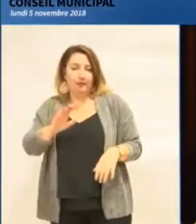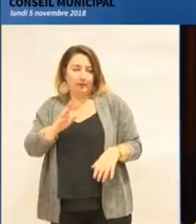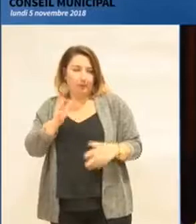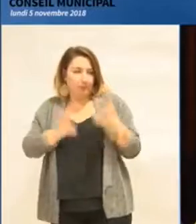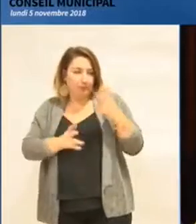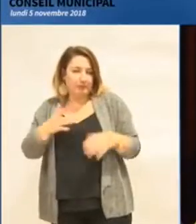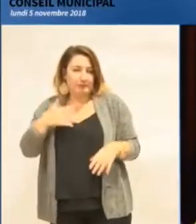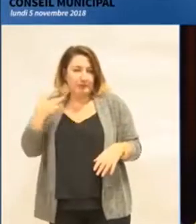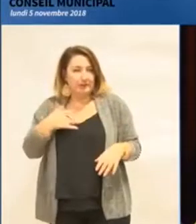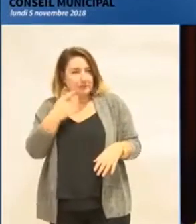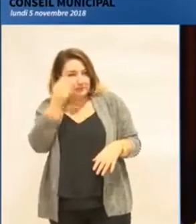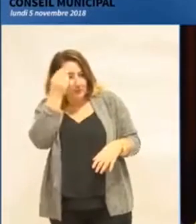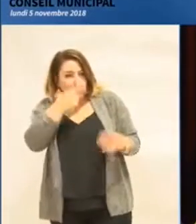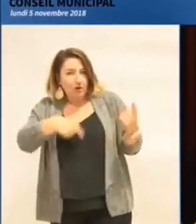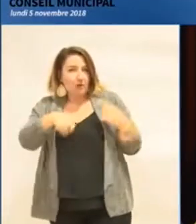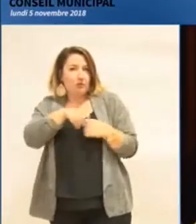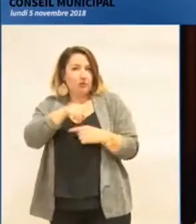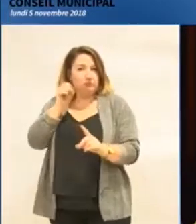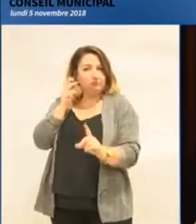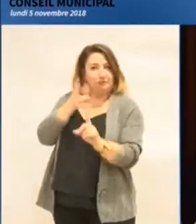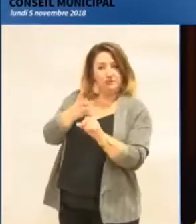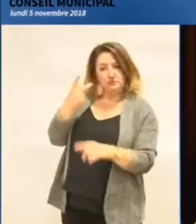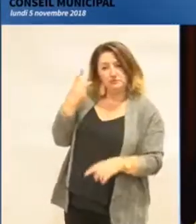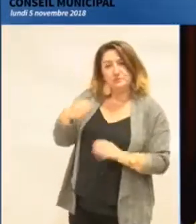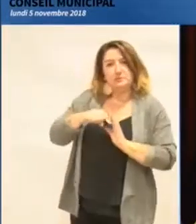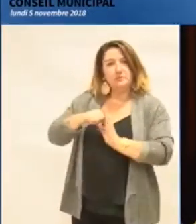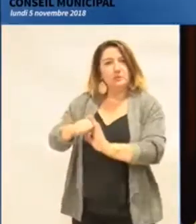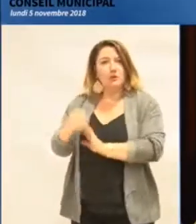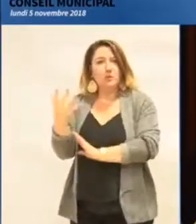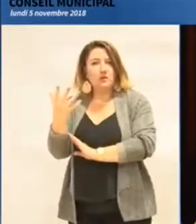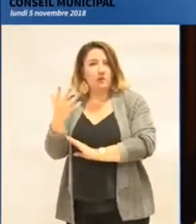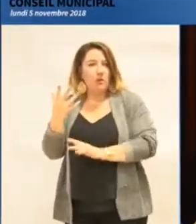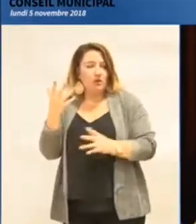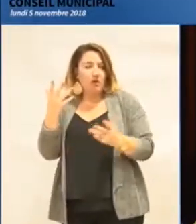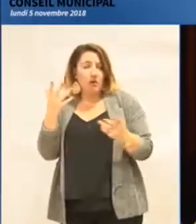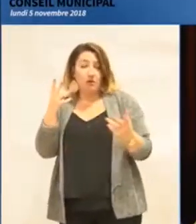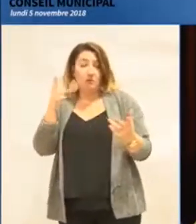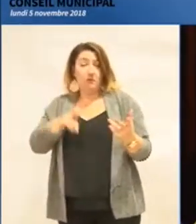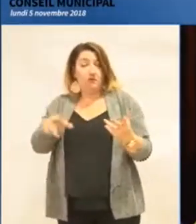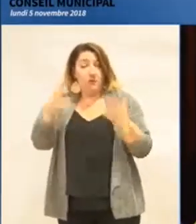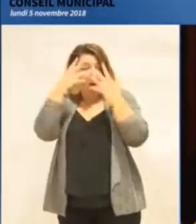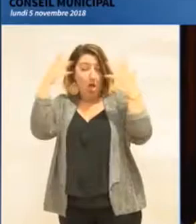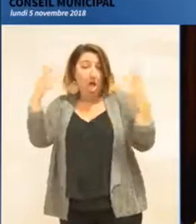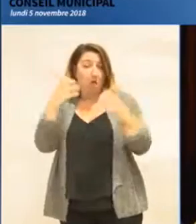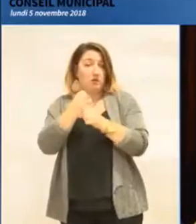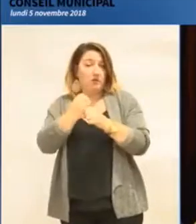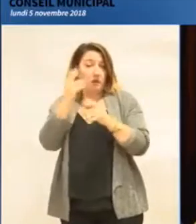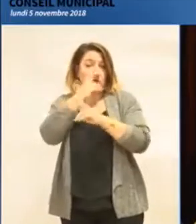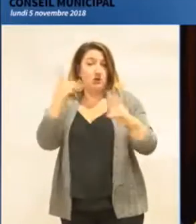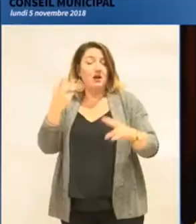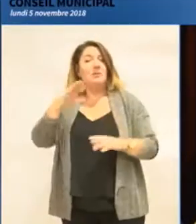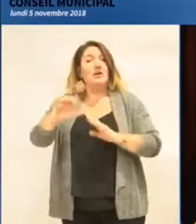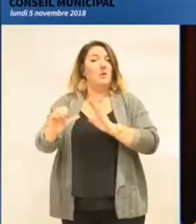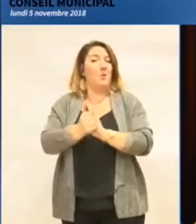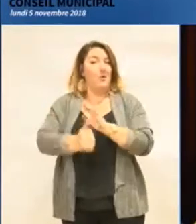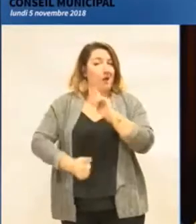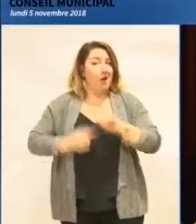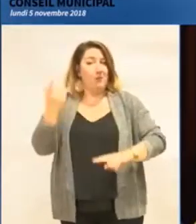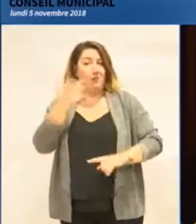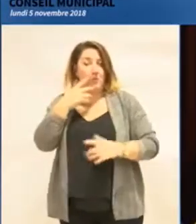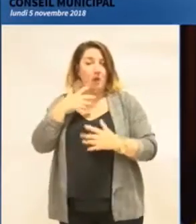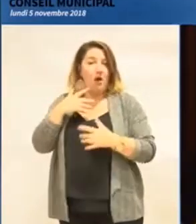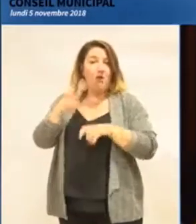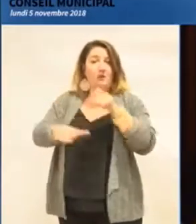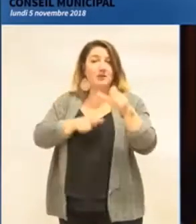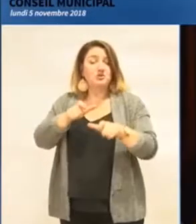vous alliez leur donner dans les mois qui viennent. Ils ont en général beaucoup de travail, mais ils ont surtout un rôle essentiel qui est celui du contact